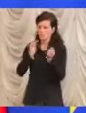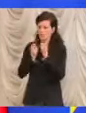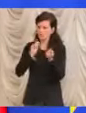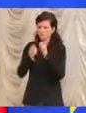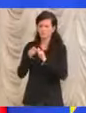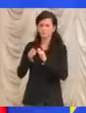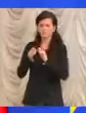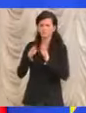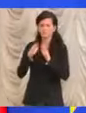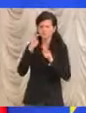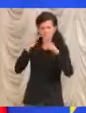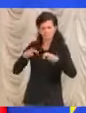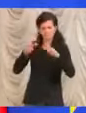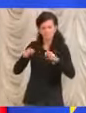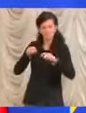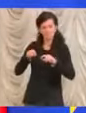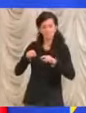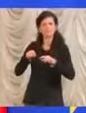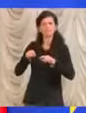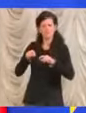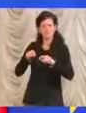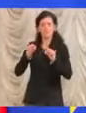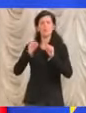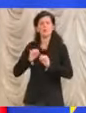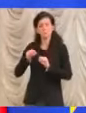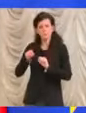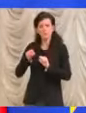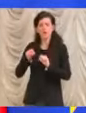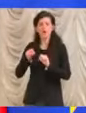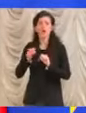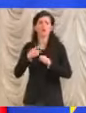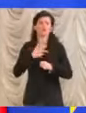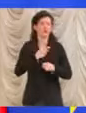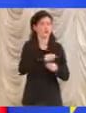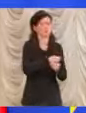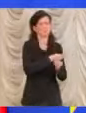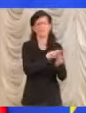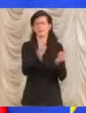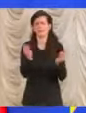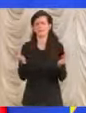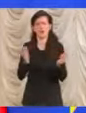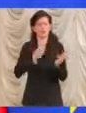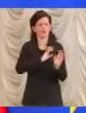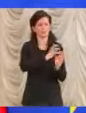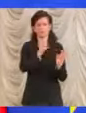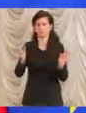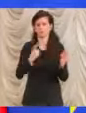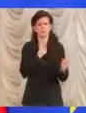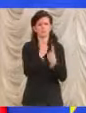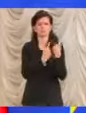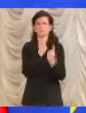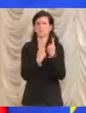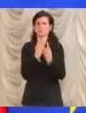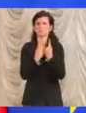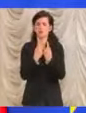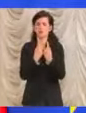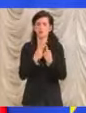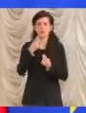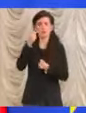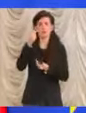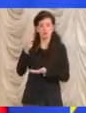posto nell'ambito di un ampio pacchetto di 20 anni dove quindi i soldi che abbiamo